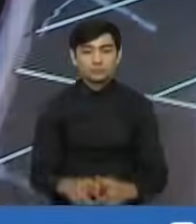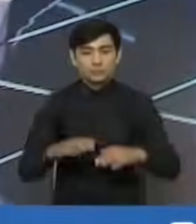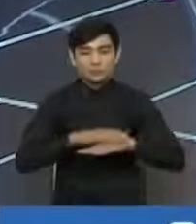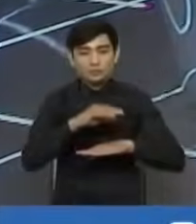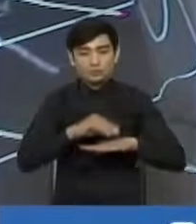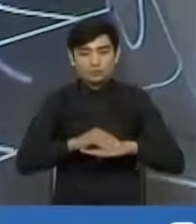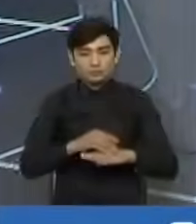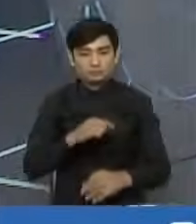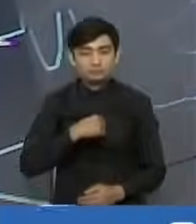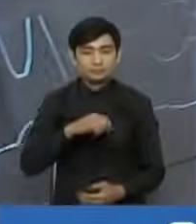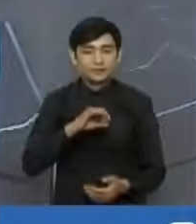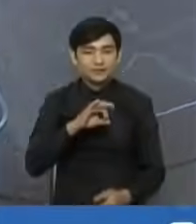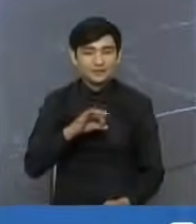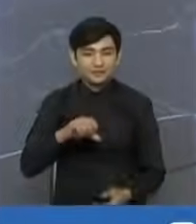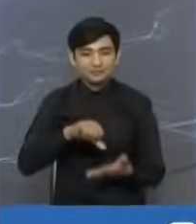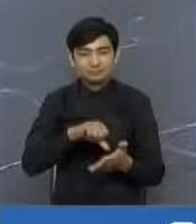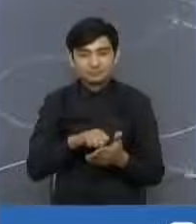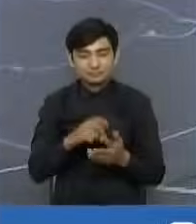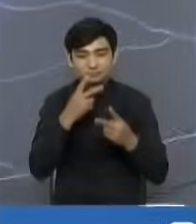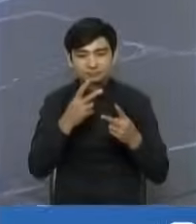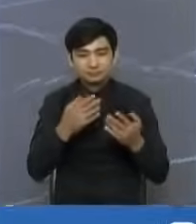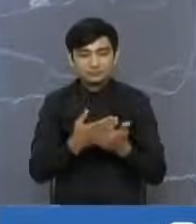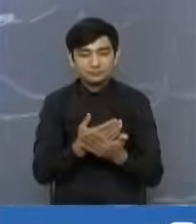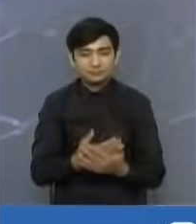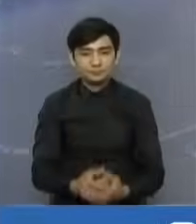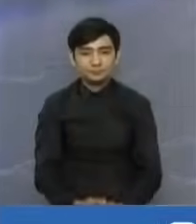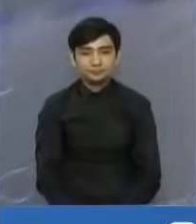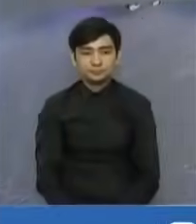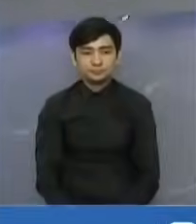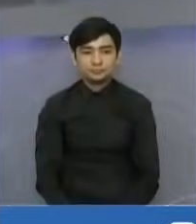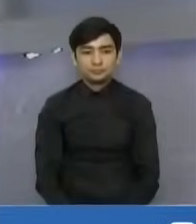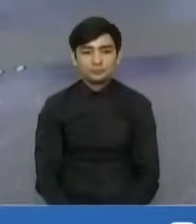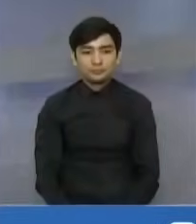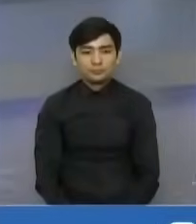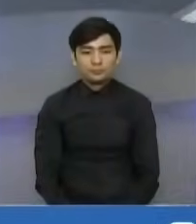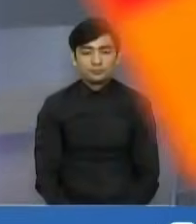Добрый вечер. Я Ирина Евгеньева. И смотрите сегодня в Информбюро.